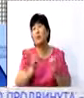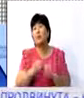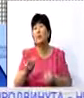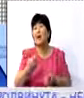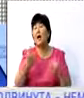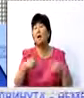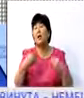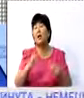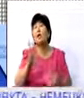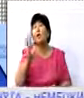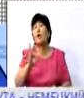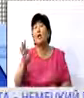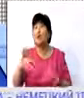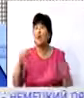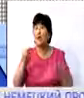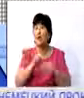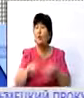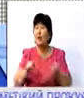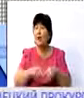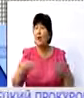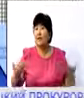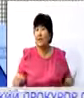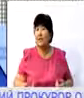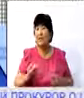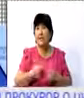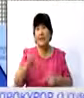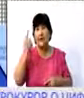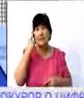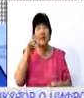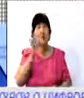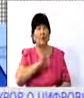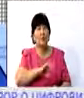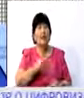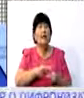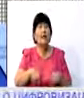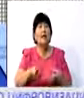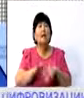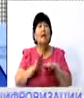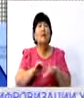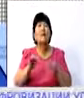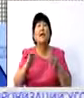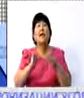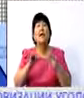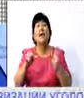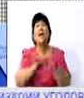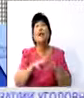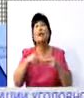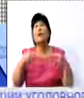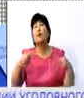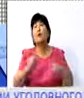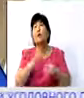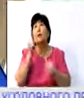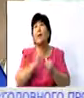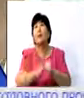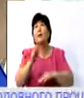обычно даем только теорию, а надо учить, как в жизни эти знания применять. Например, как проводить электропроводку. Вот так по